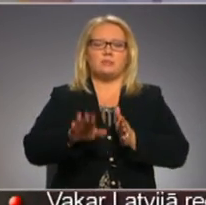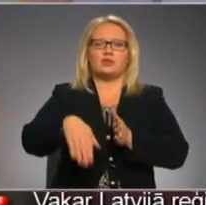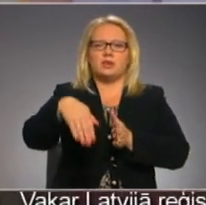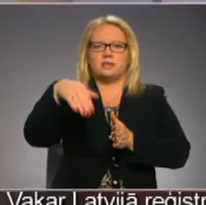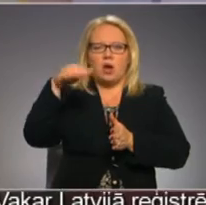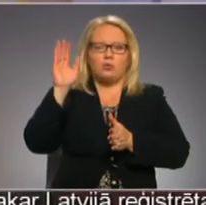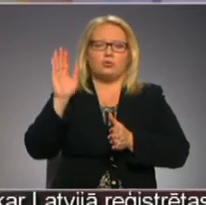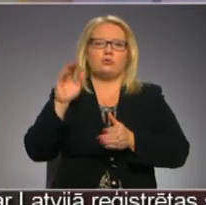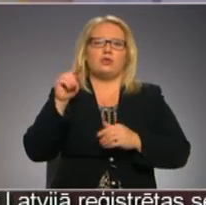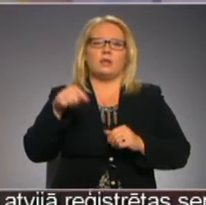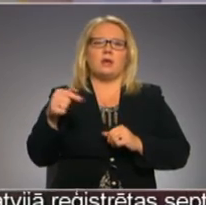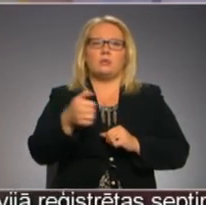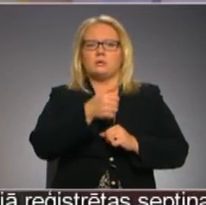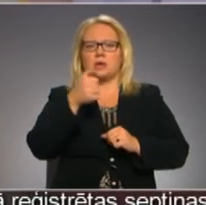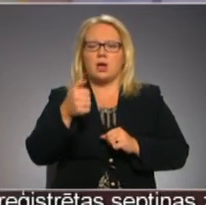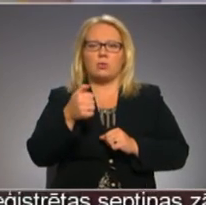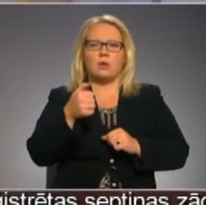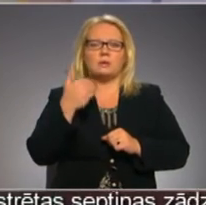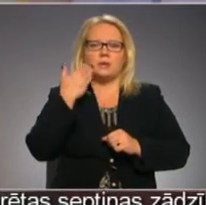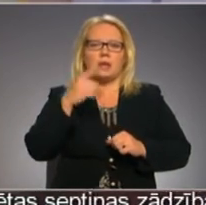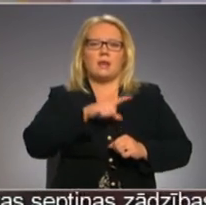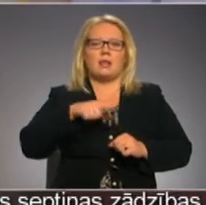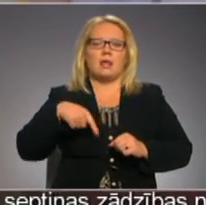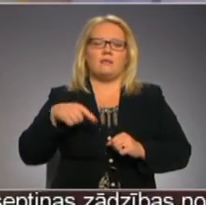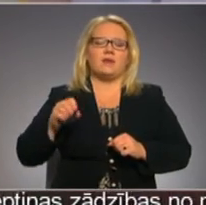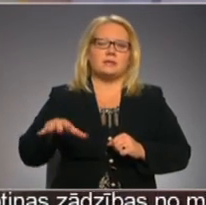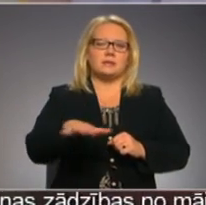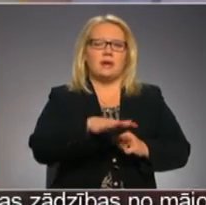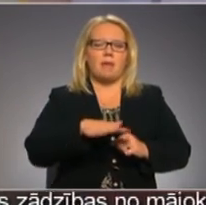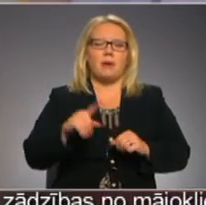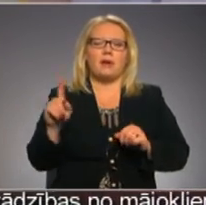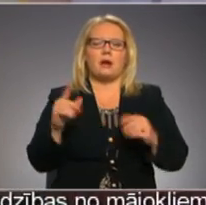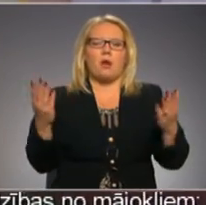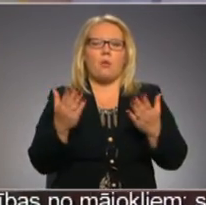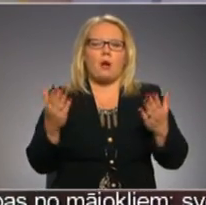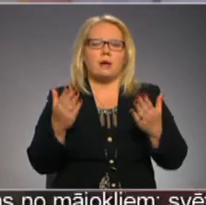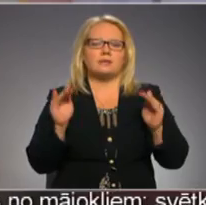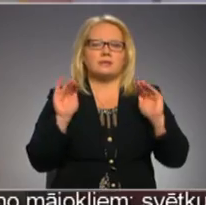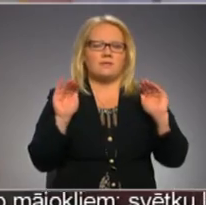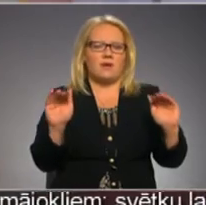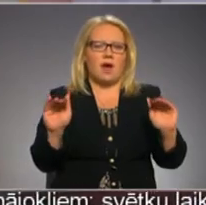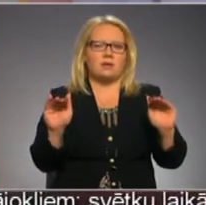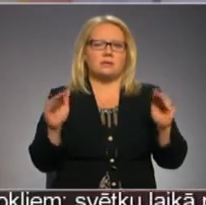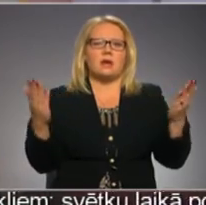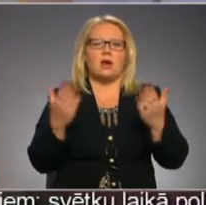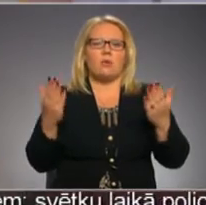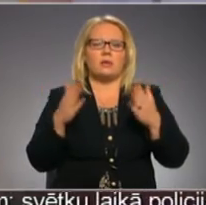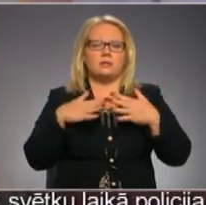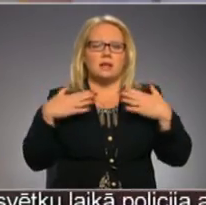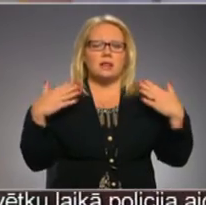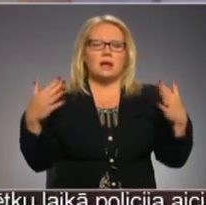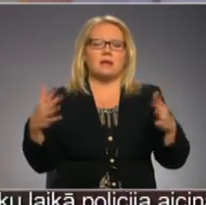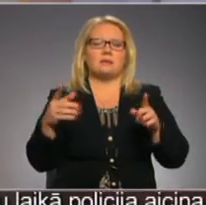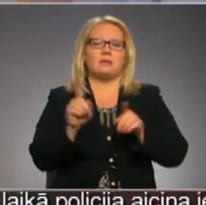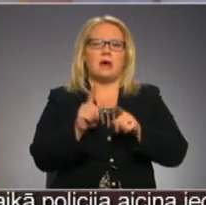tajā gados, ka Latvijas zeme ir kaut kas svēts, kaut kas liels,